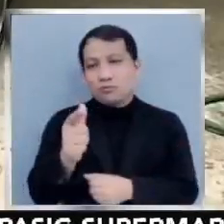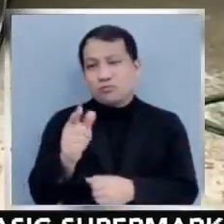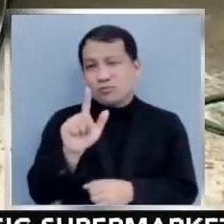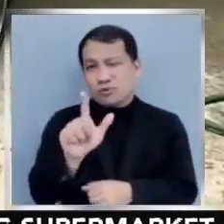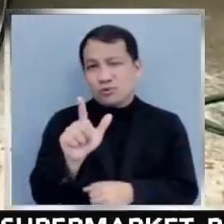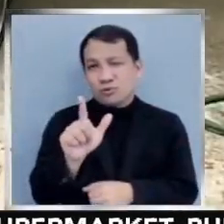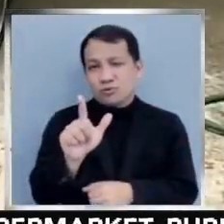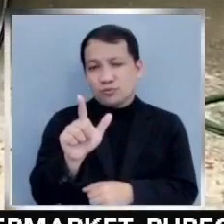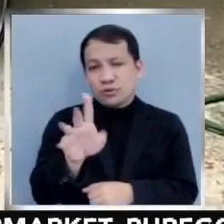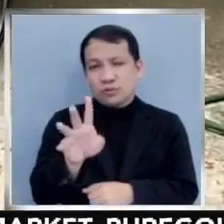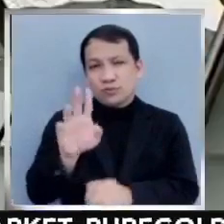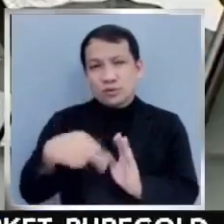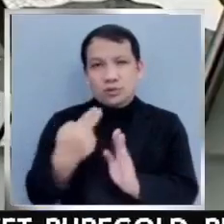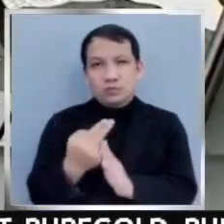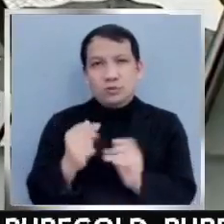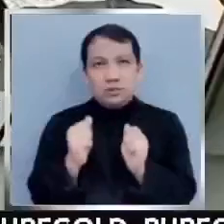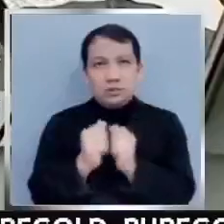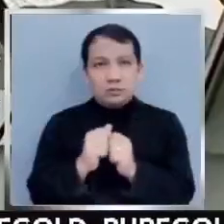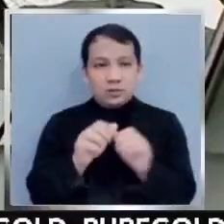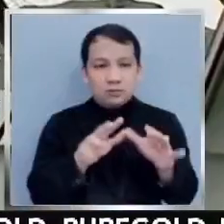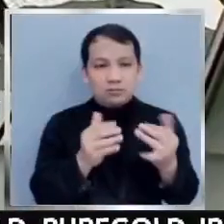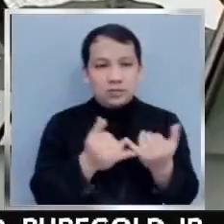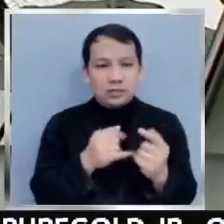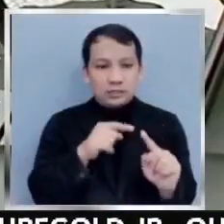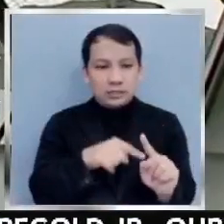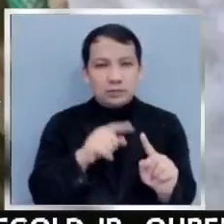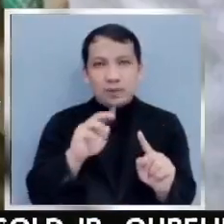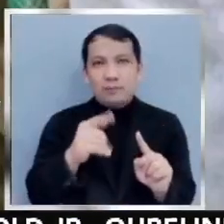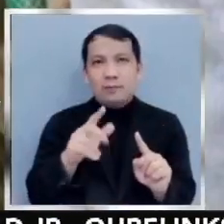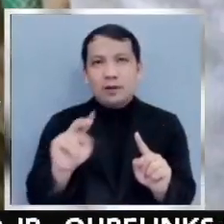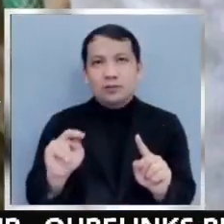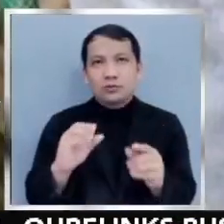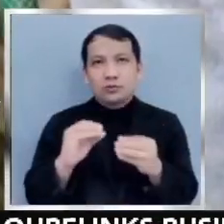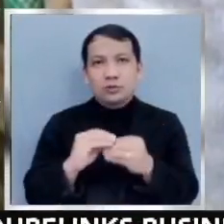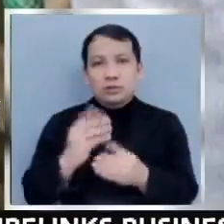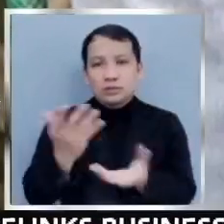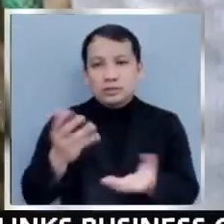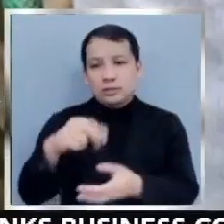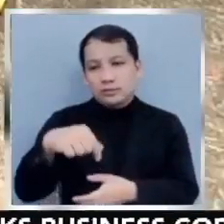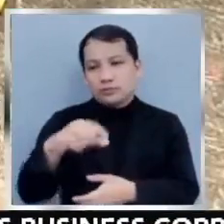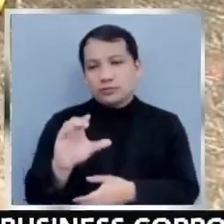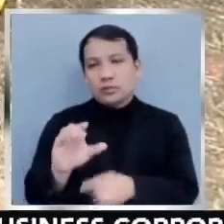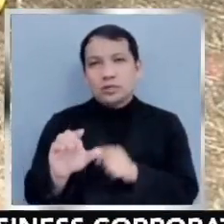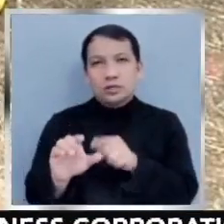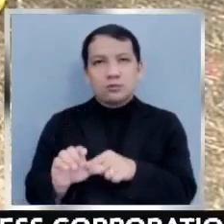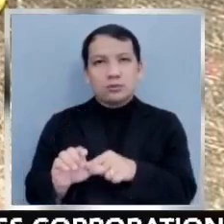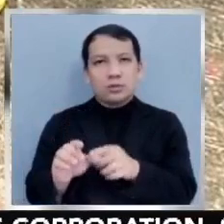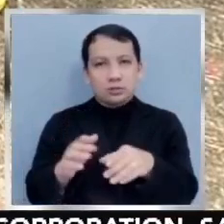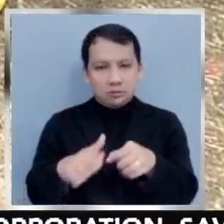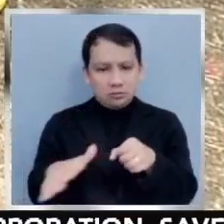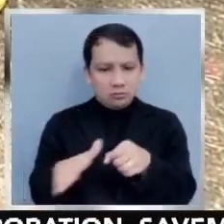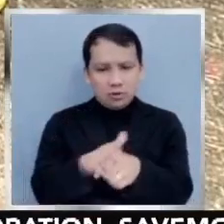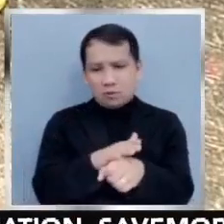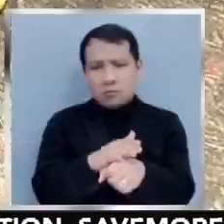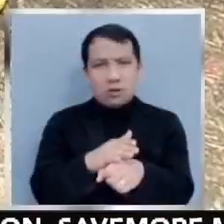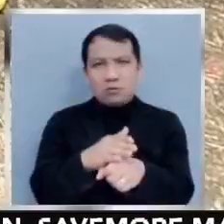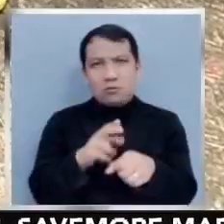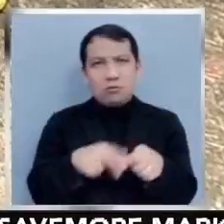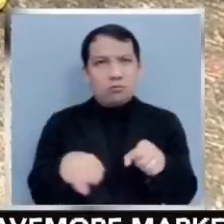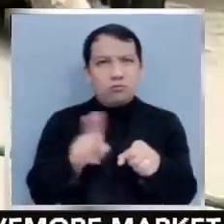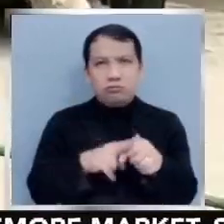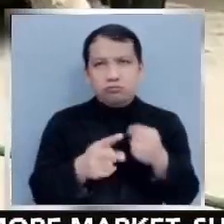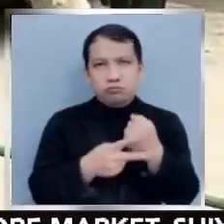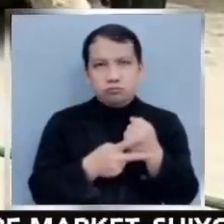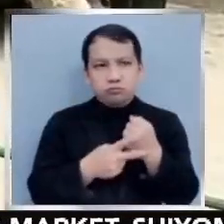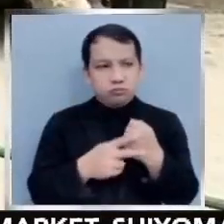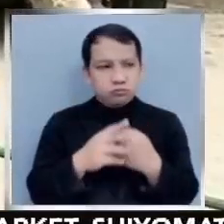Kasama rin ang barangay ni Mang Magno sa mawawalan ng tubig sa Quezon City ngayong gabi, kaya pinununan niya ang lahat ng pwedeng pag-ipunan ng